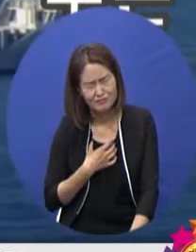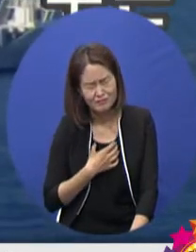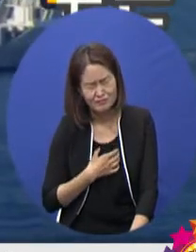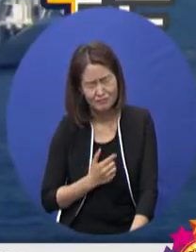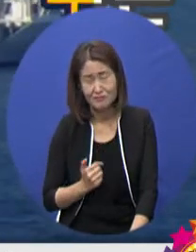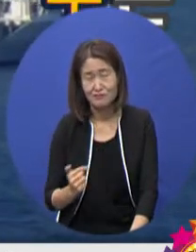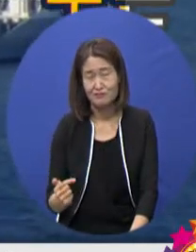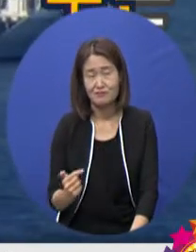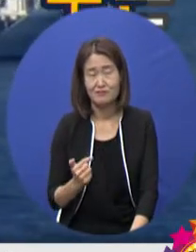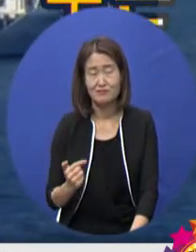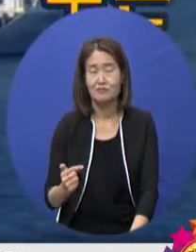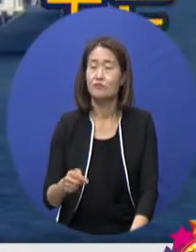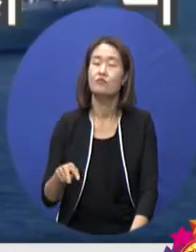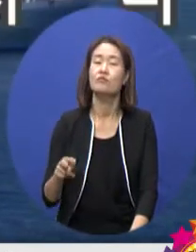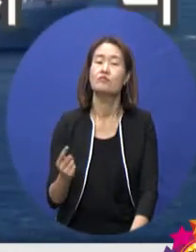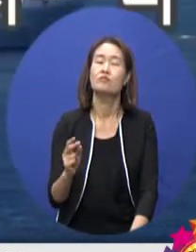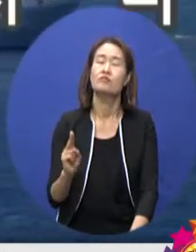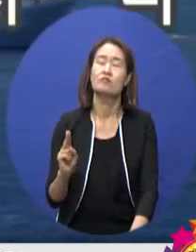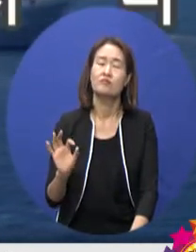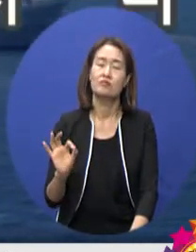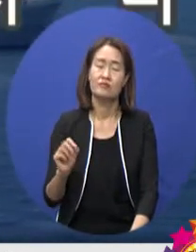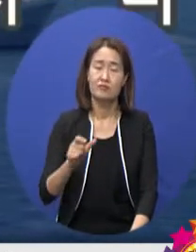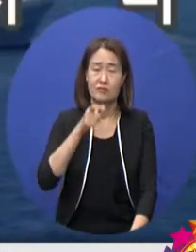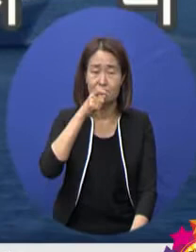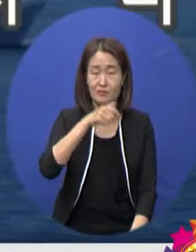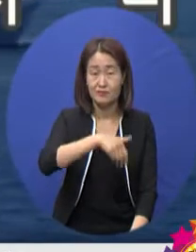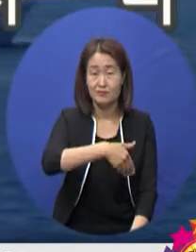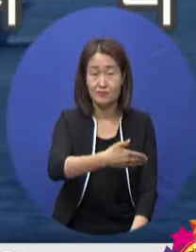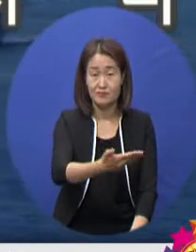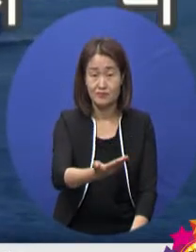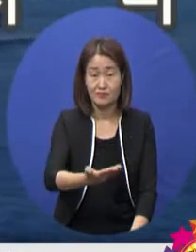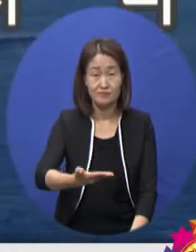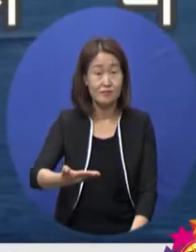만 태우는